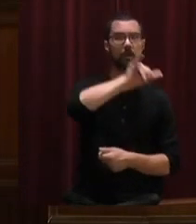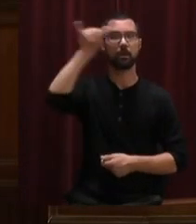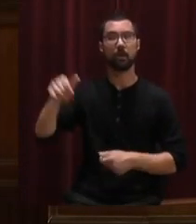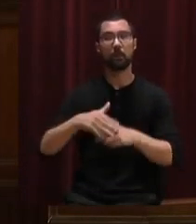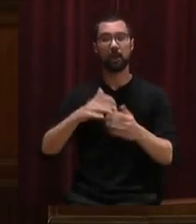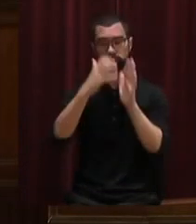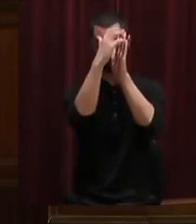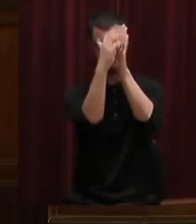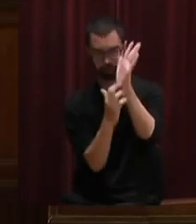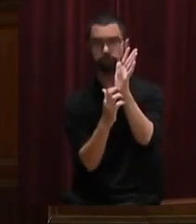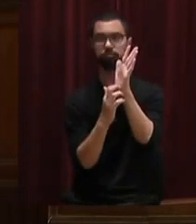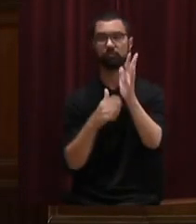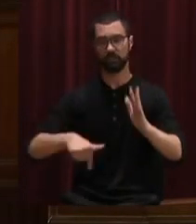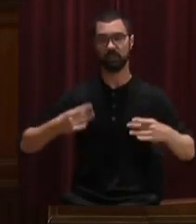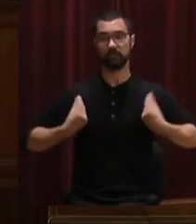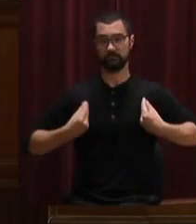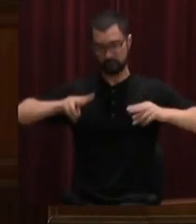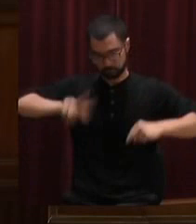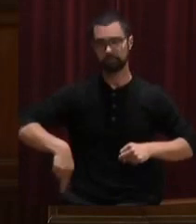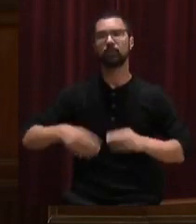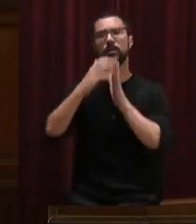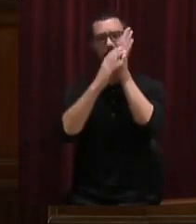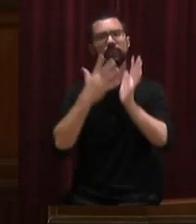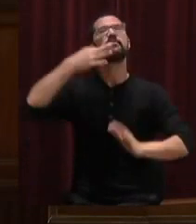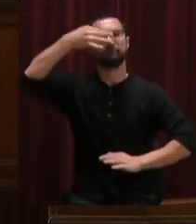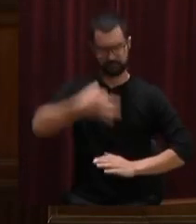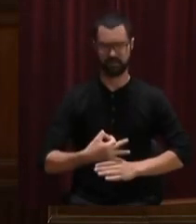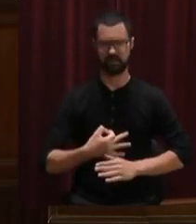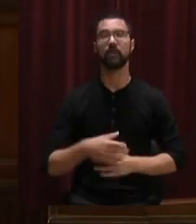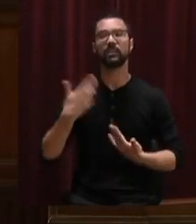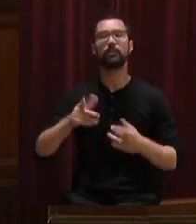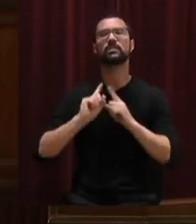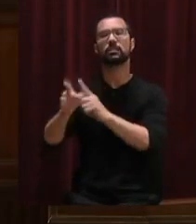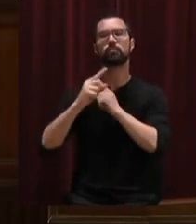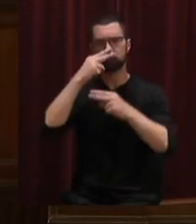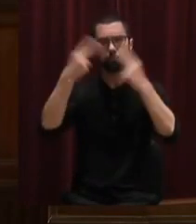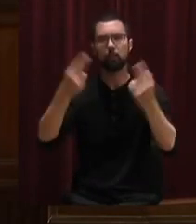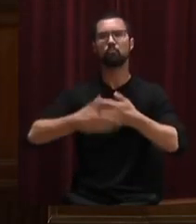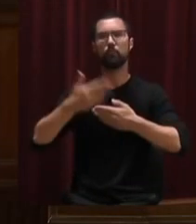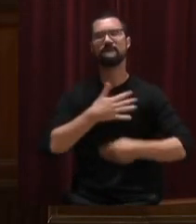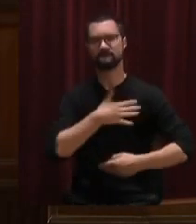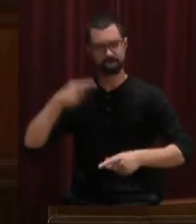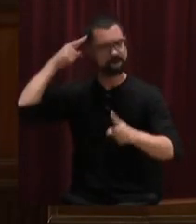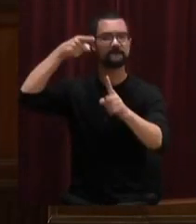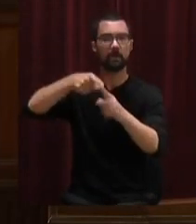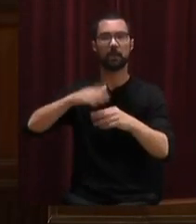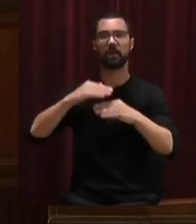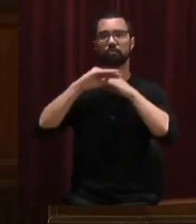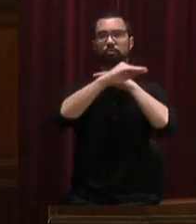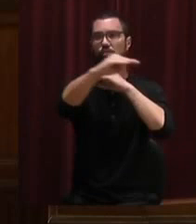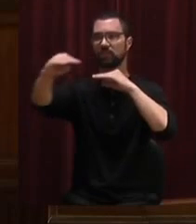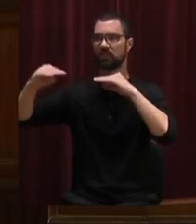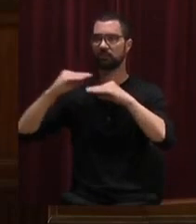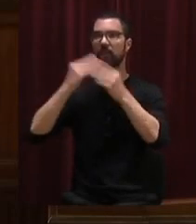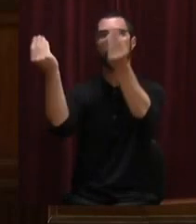beneficiï realment a les persones. És l'hora del transport públic modern que ens ha de projectar en un futur de qualitat de vida i sostenibilitat